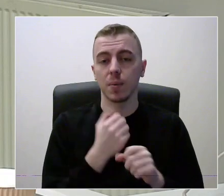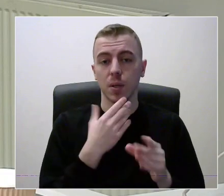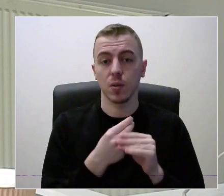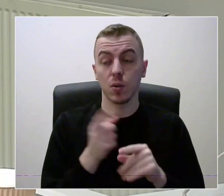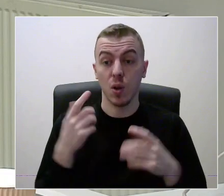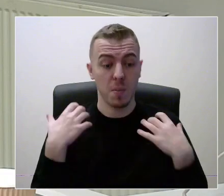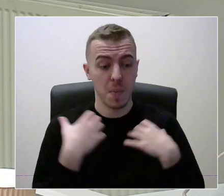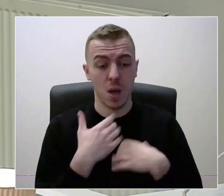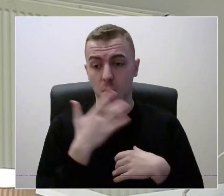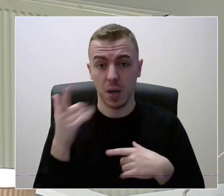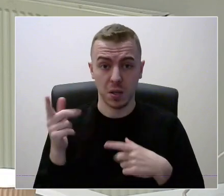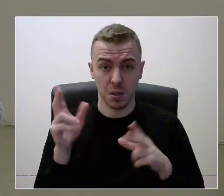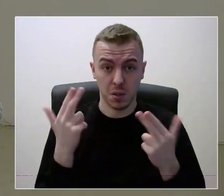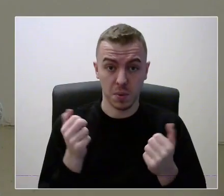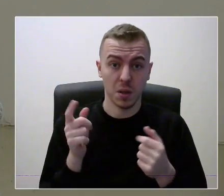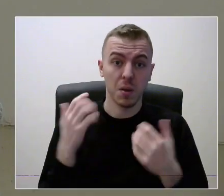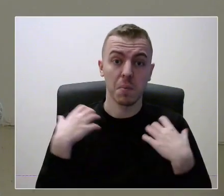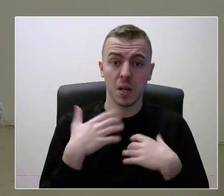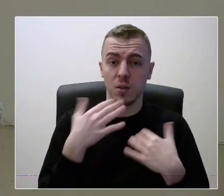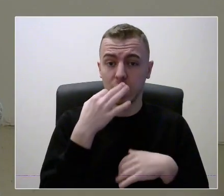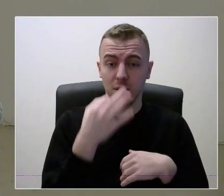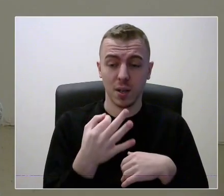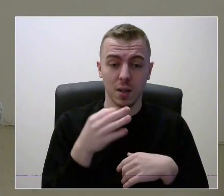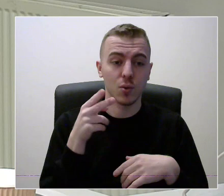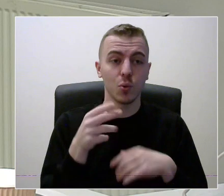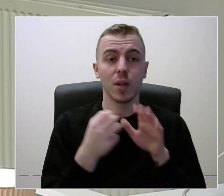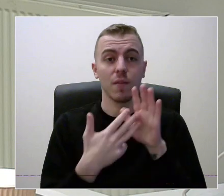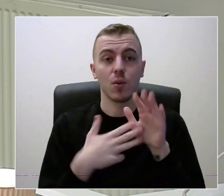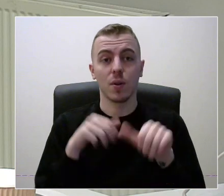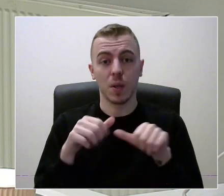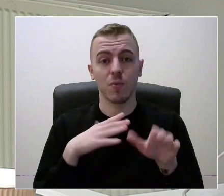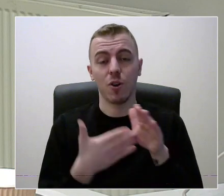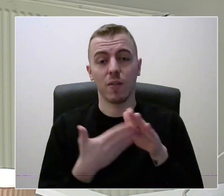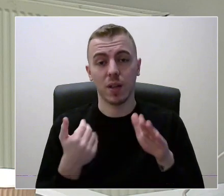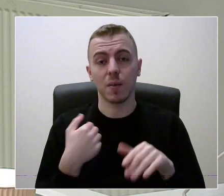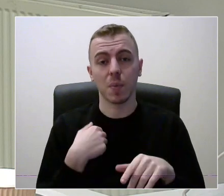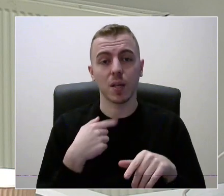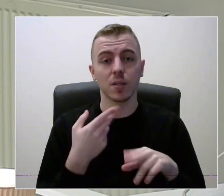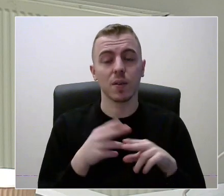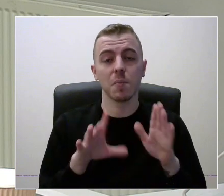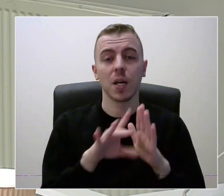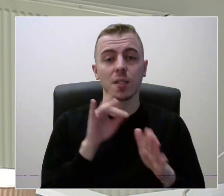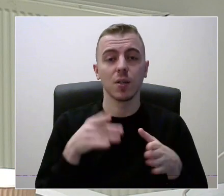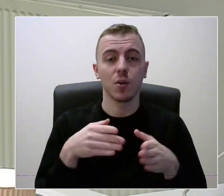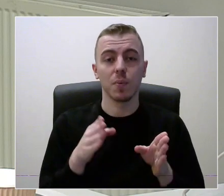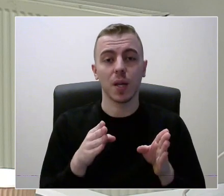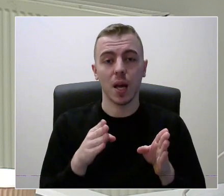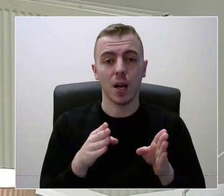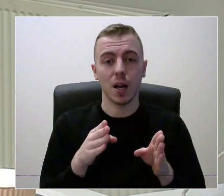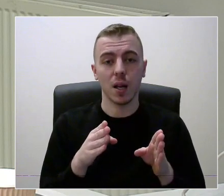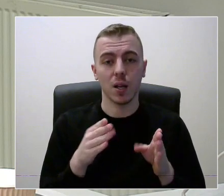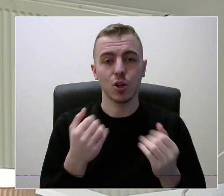pat? Manau, kad galim. Kaip meras ir minėjo, ir 19 metais mus kvietė, bet mes tuomet pasirinkom kelią